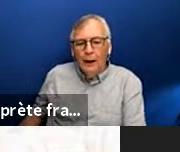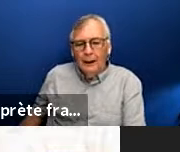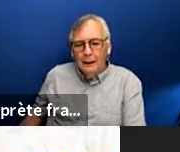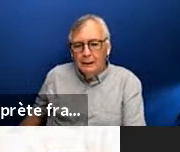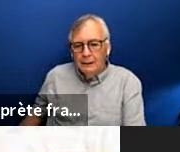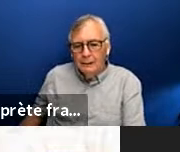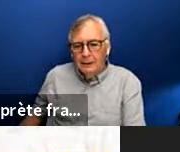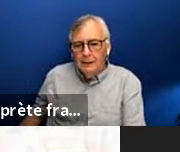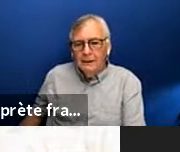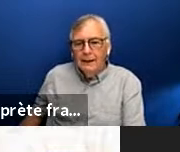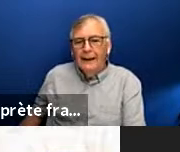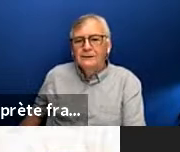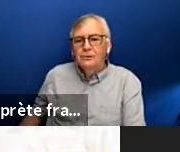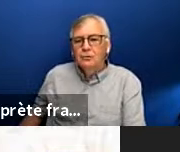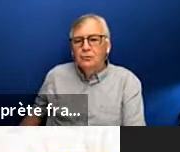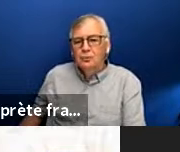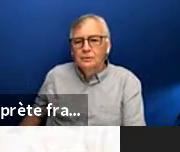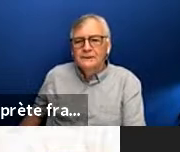Excusez-moi.